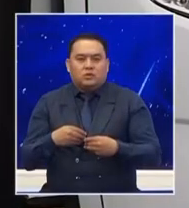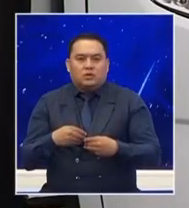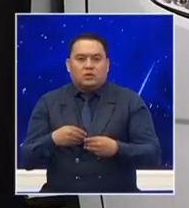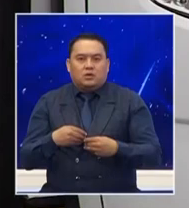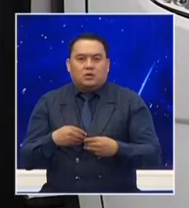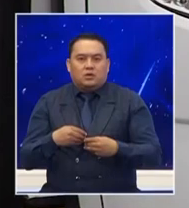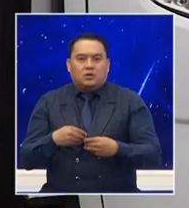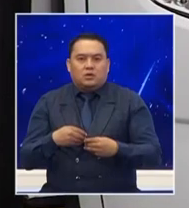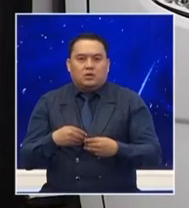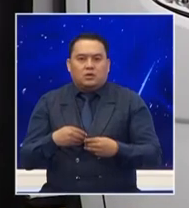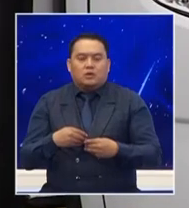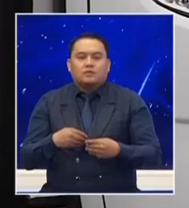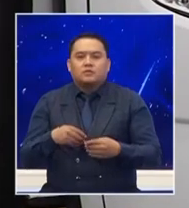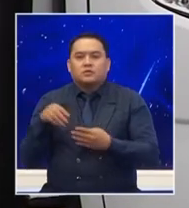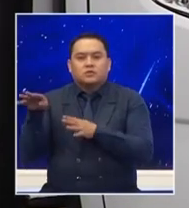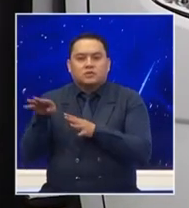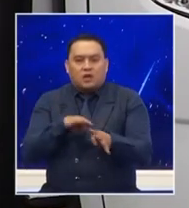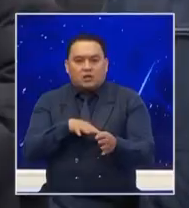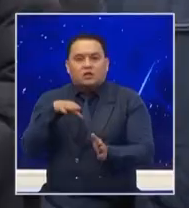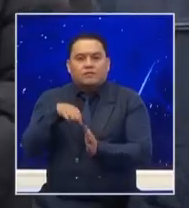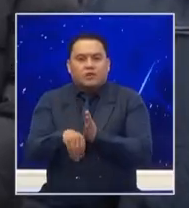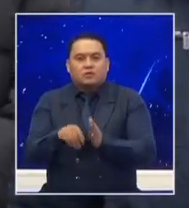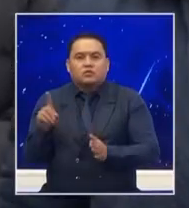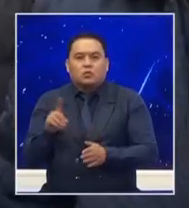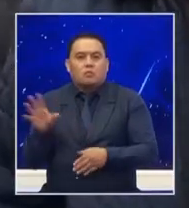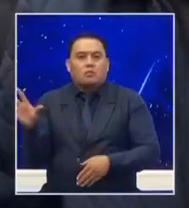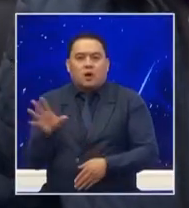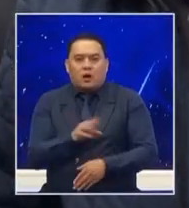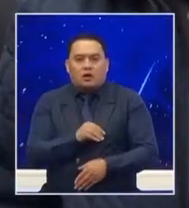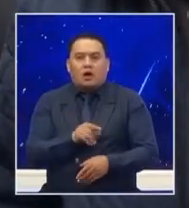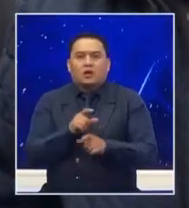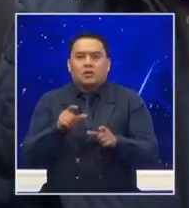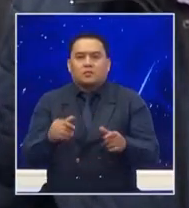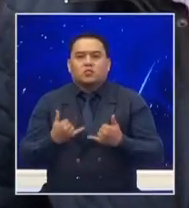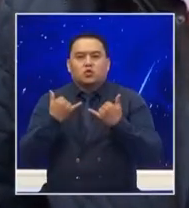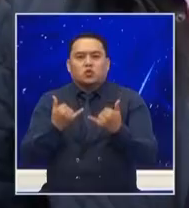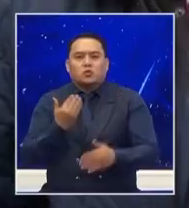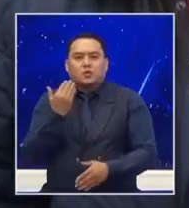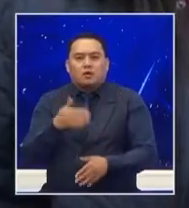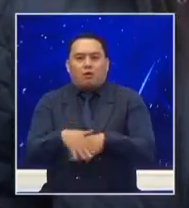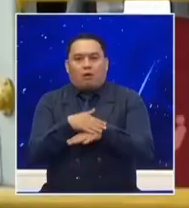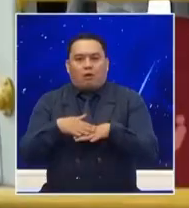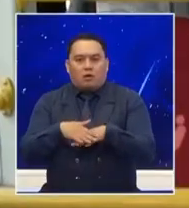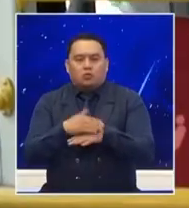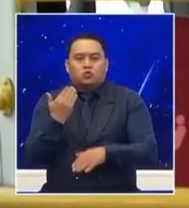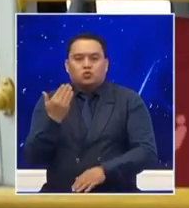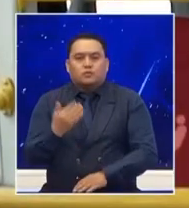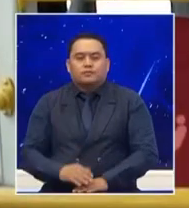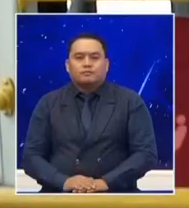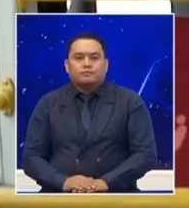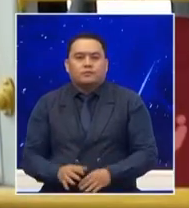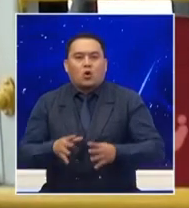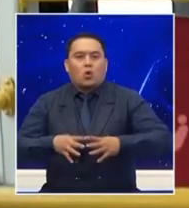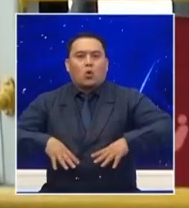Надо уже другим стандартам подходить, потому что бұның бәрі тұрғындар үшін, халық үшін. Енді